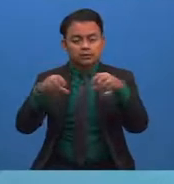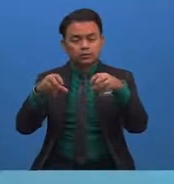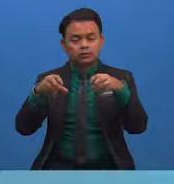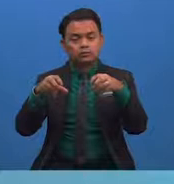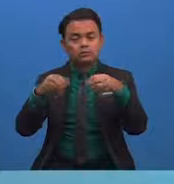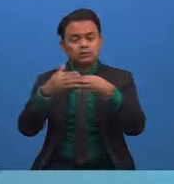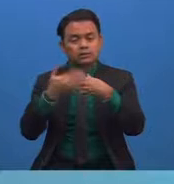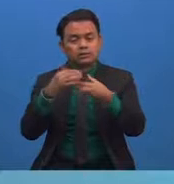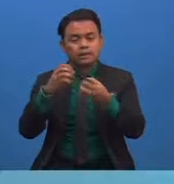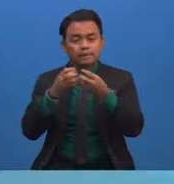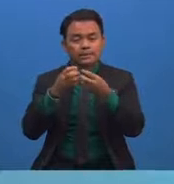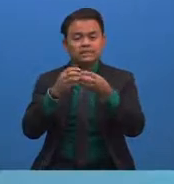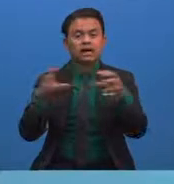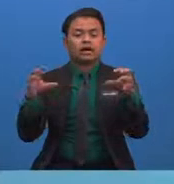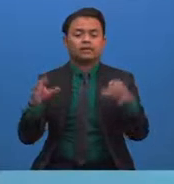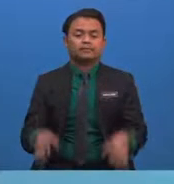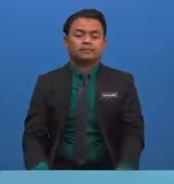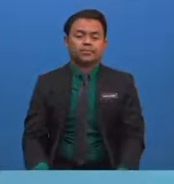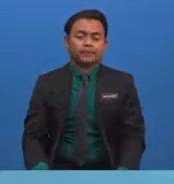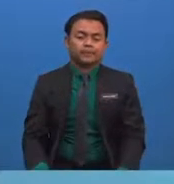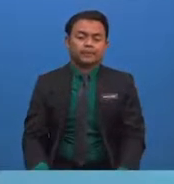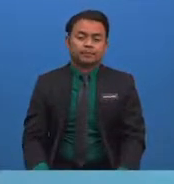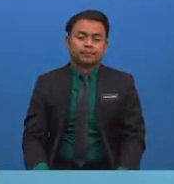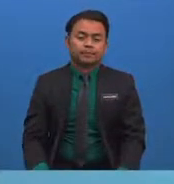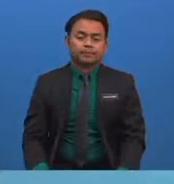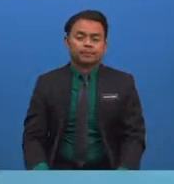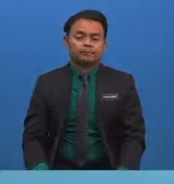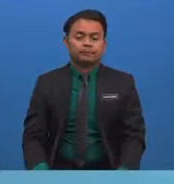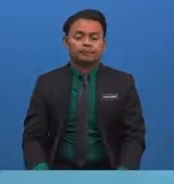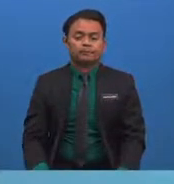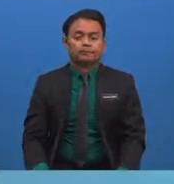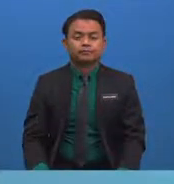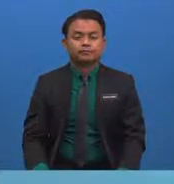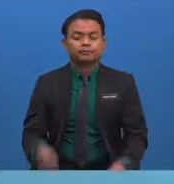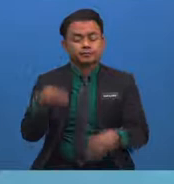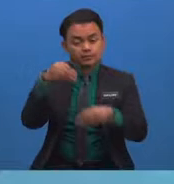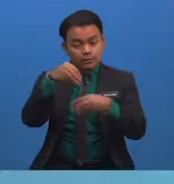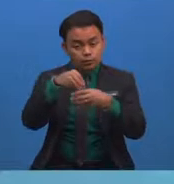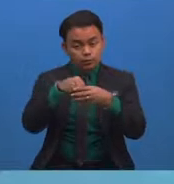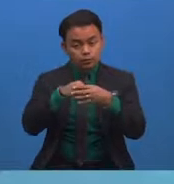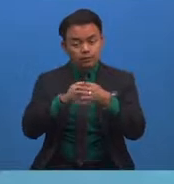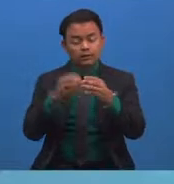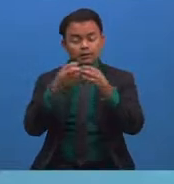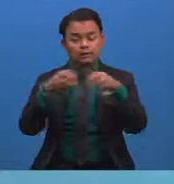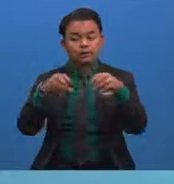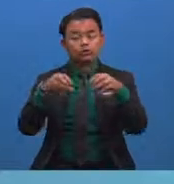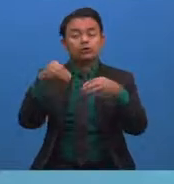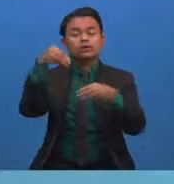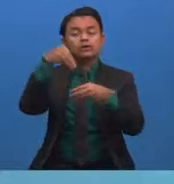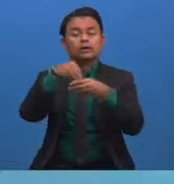air dan didihkan perlahan-lahan. Jangan masukkan telur semasa air sedang